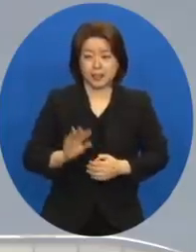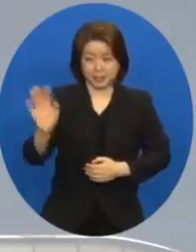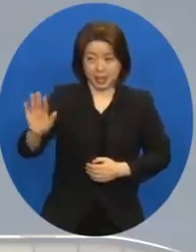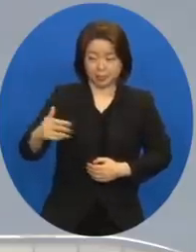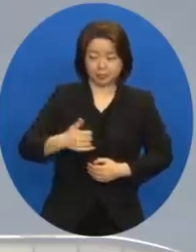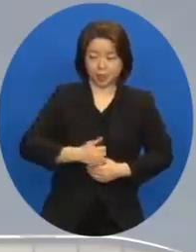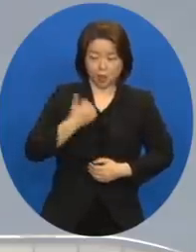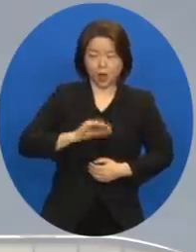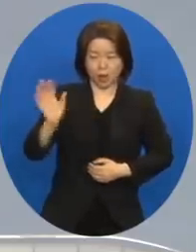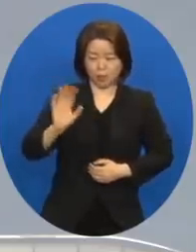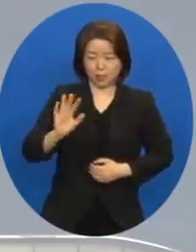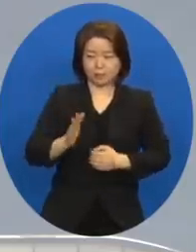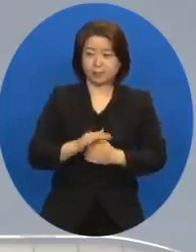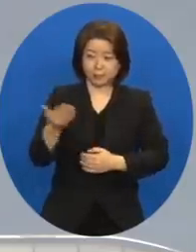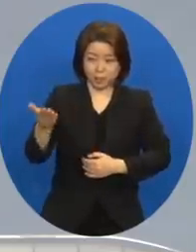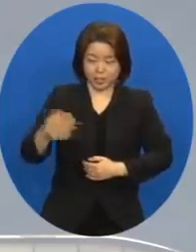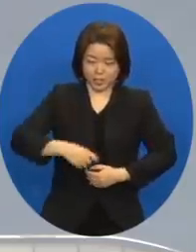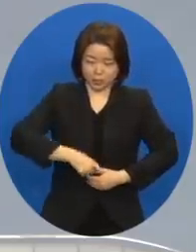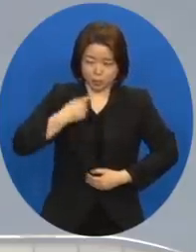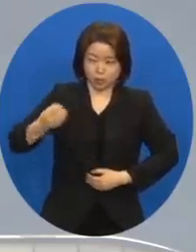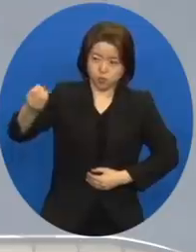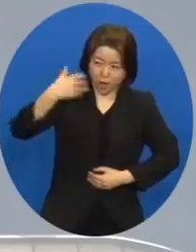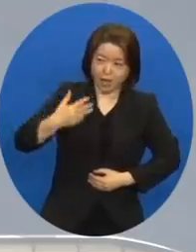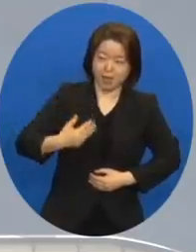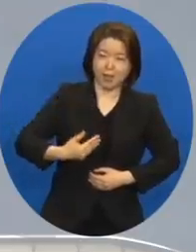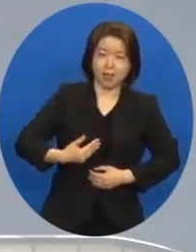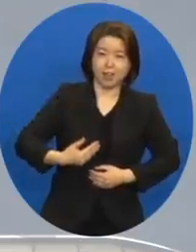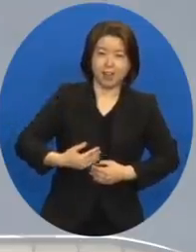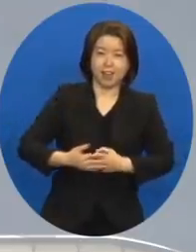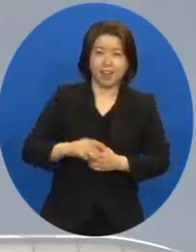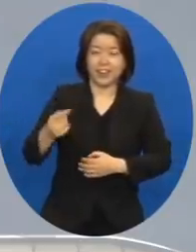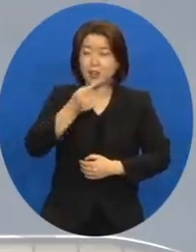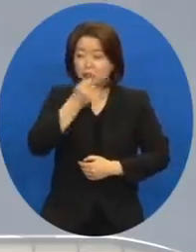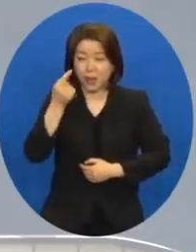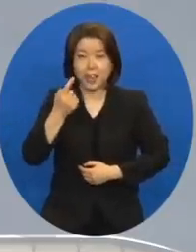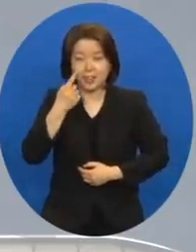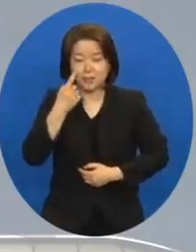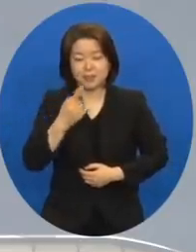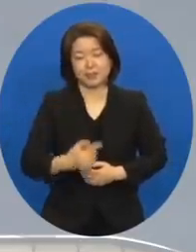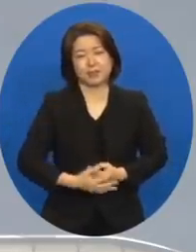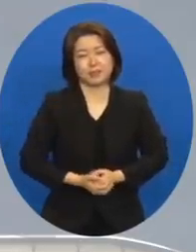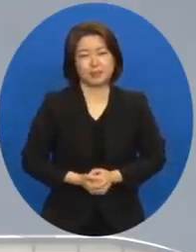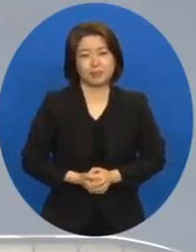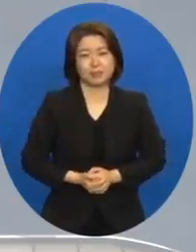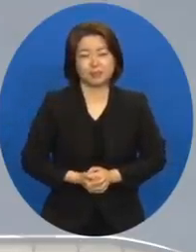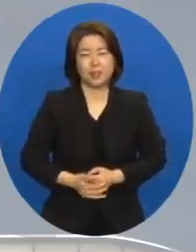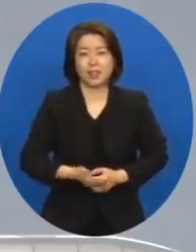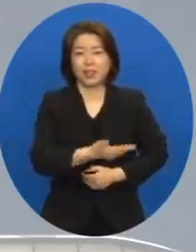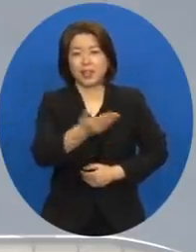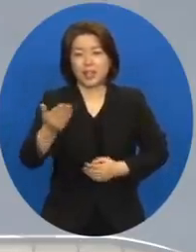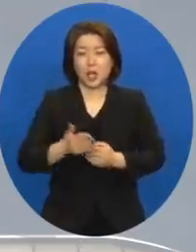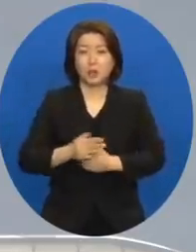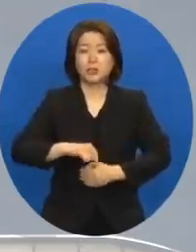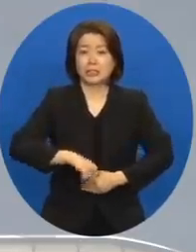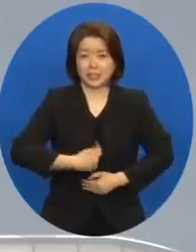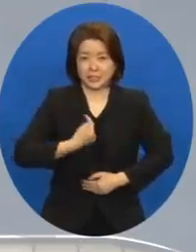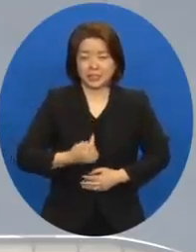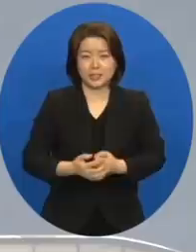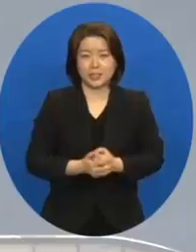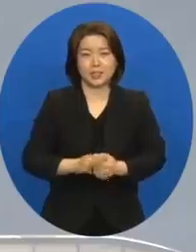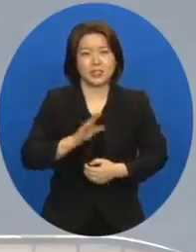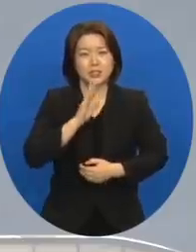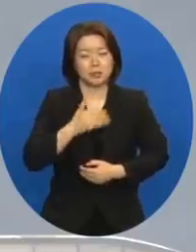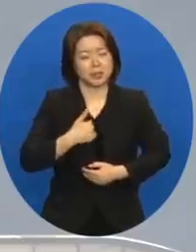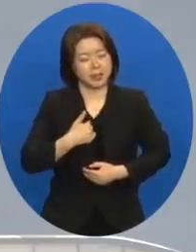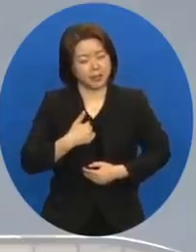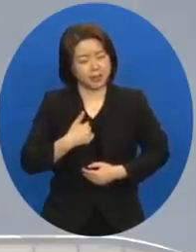테니까 솔직하게 말해 줘 가 그렇게 꼭 확인해보시기 바랍니다 여러분 자신이 정말